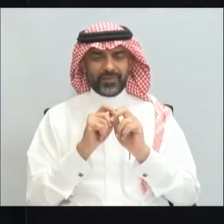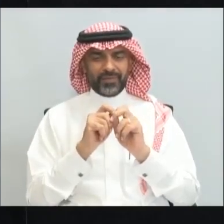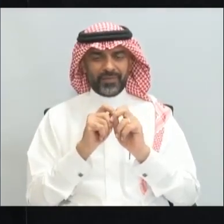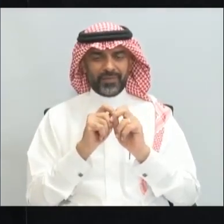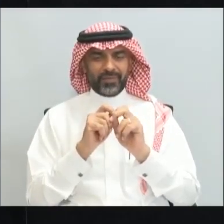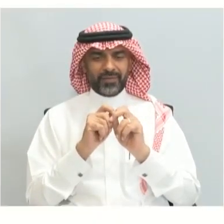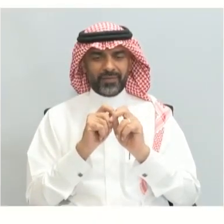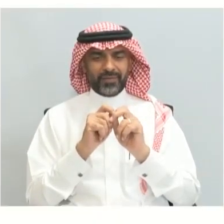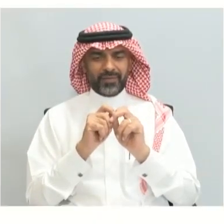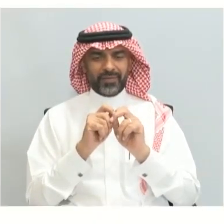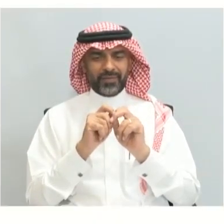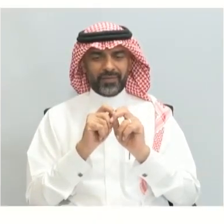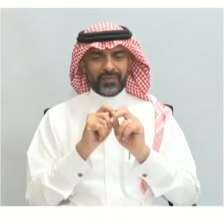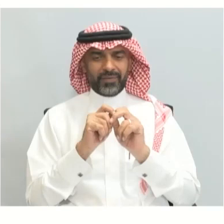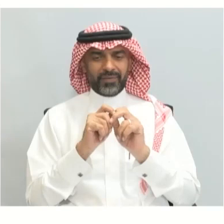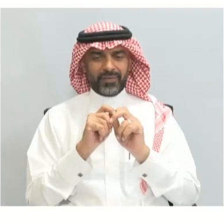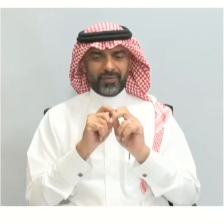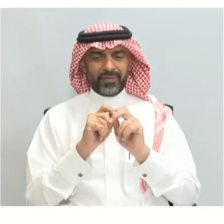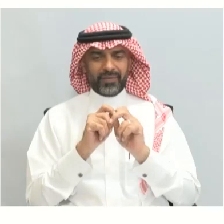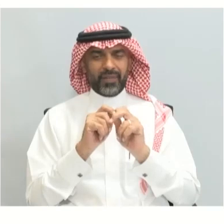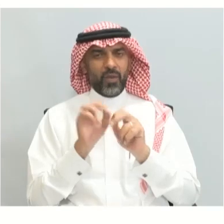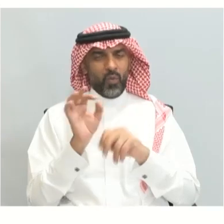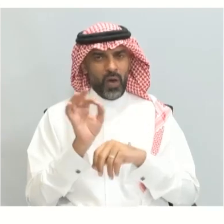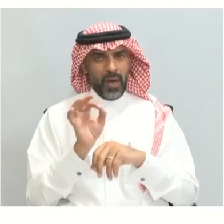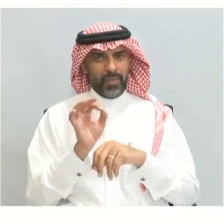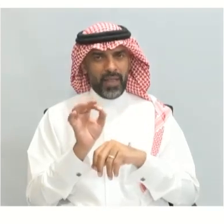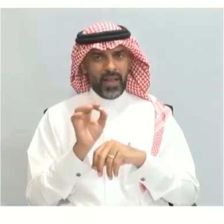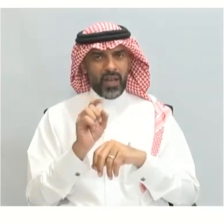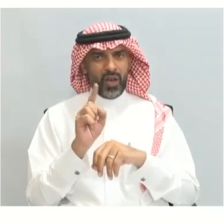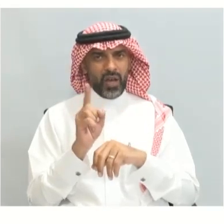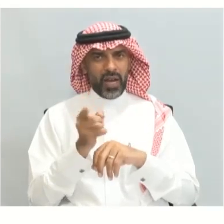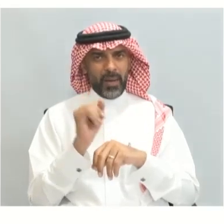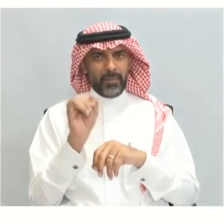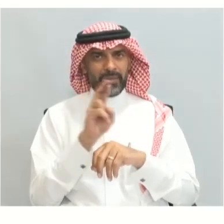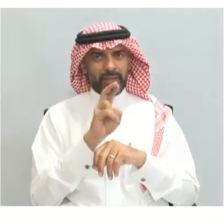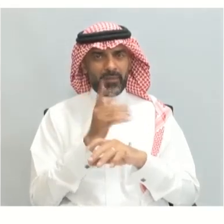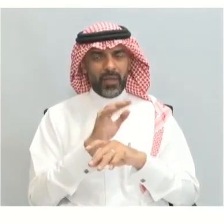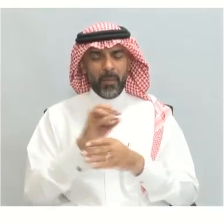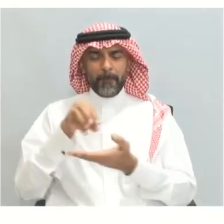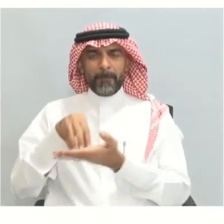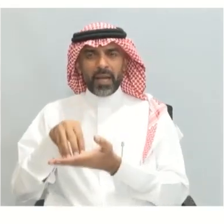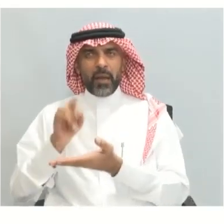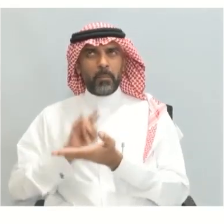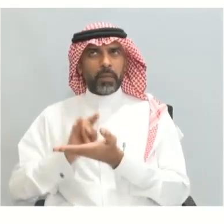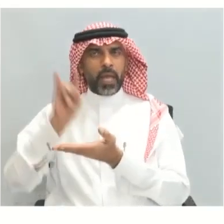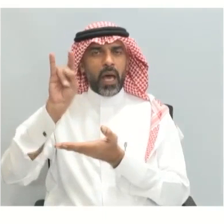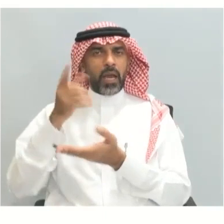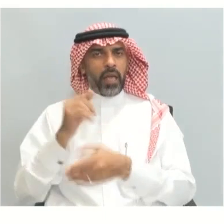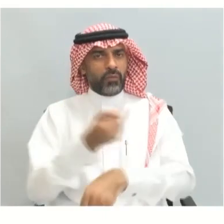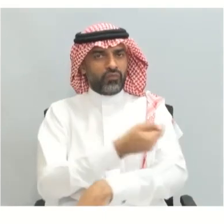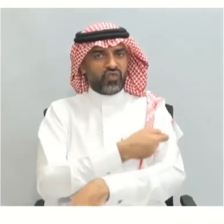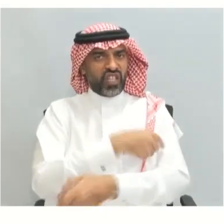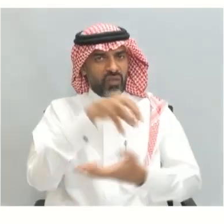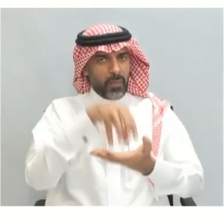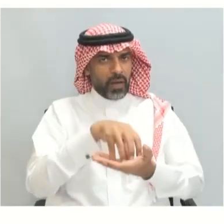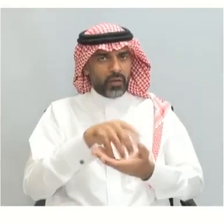الخريطه ومن امثله ايضا الرموز مواقع المطارات ايضا مواقع المستشفيات